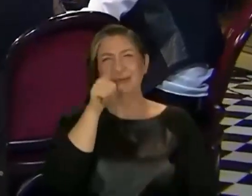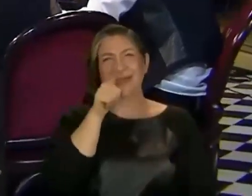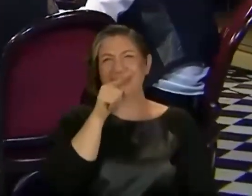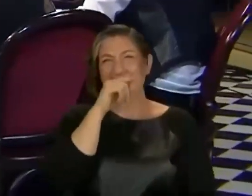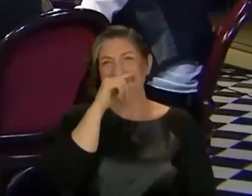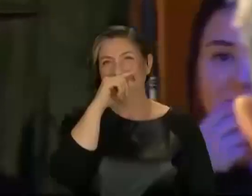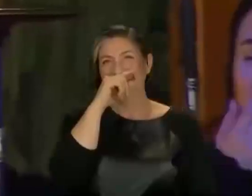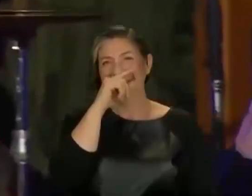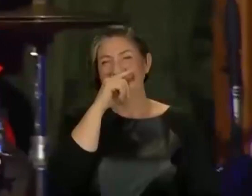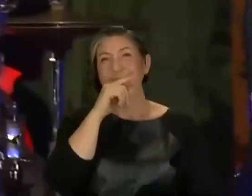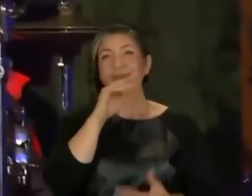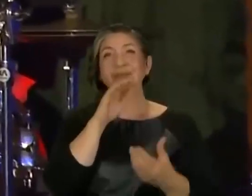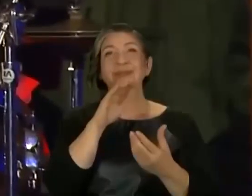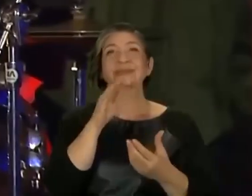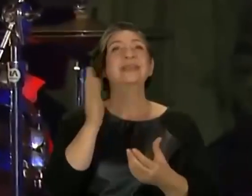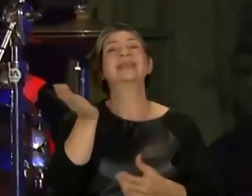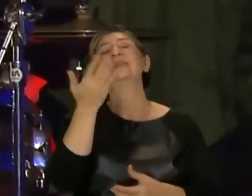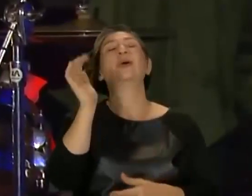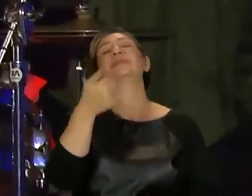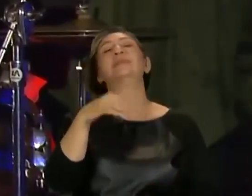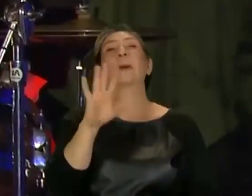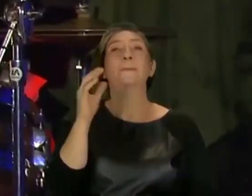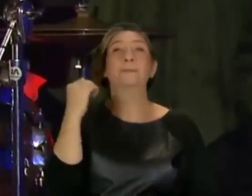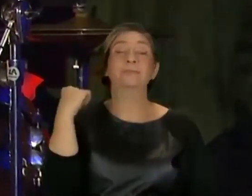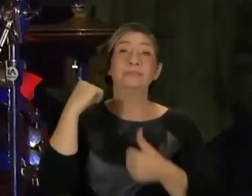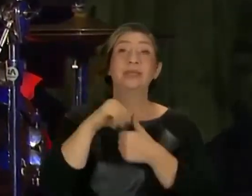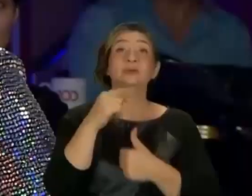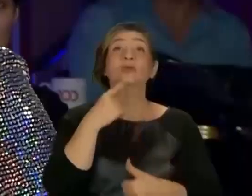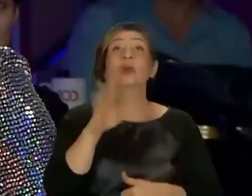Ne yapıyorduk takatukaları sonra? Neyse önemli. Baştan